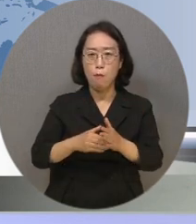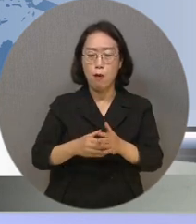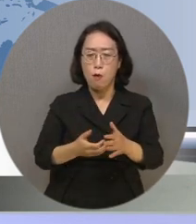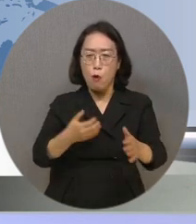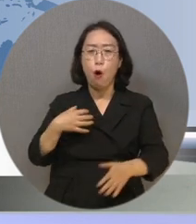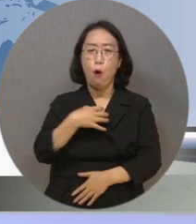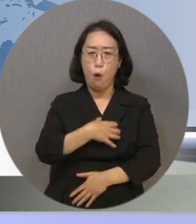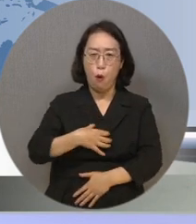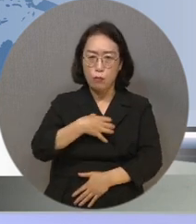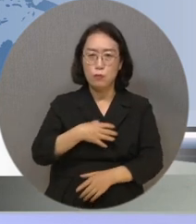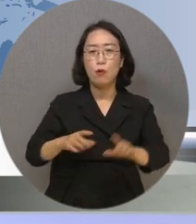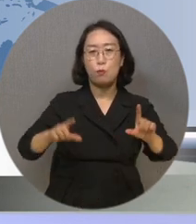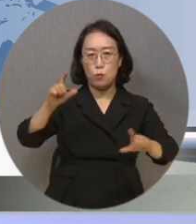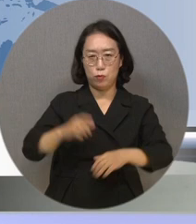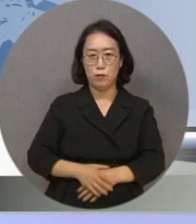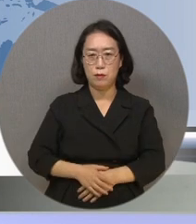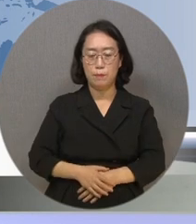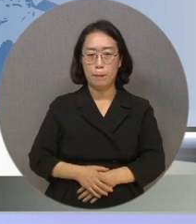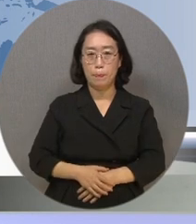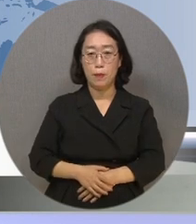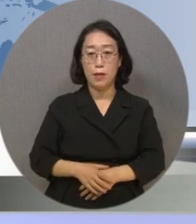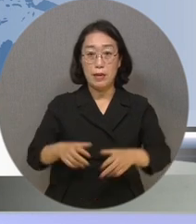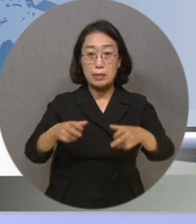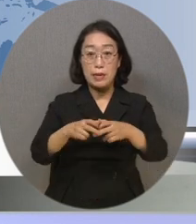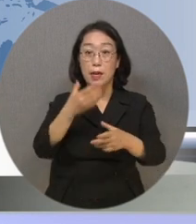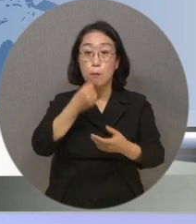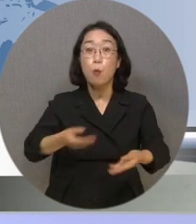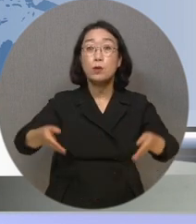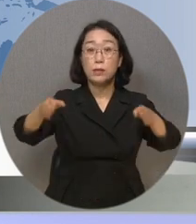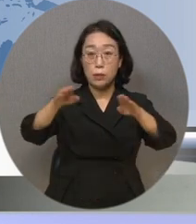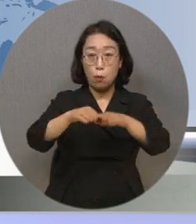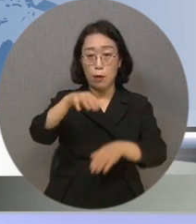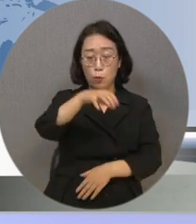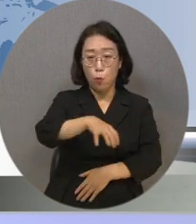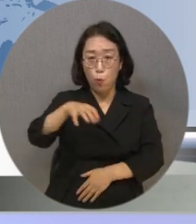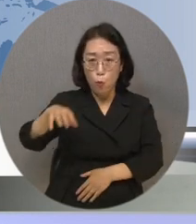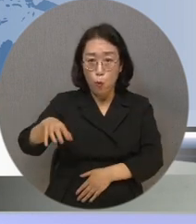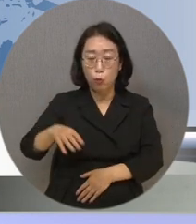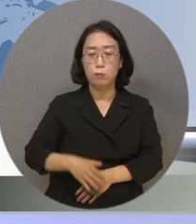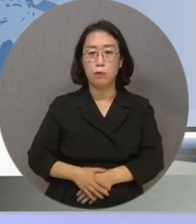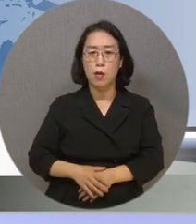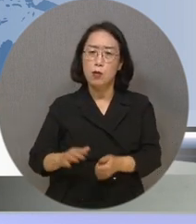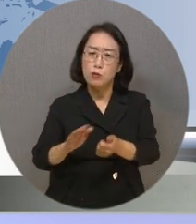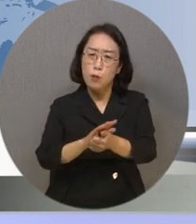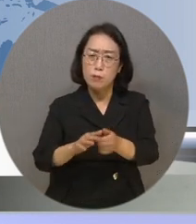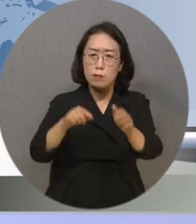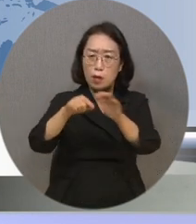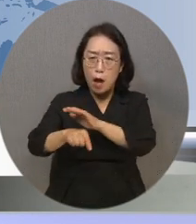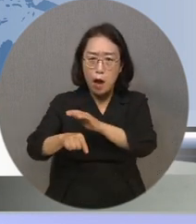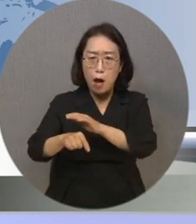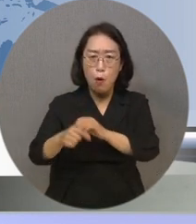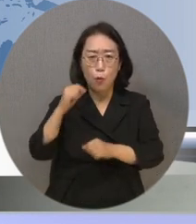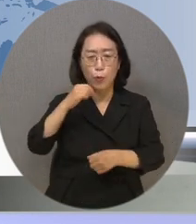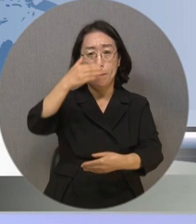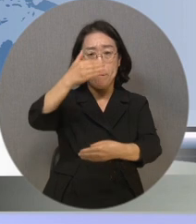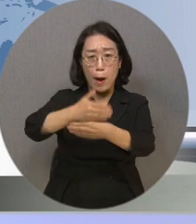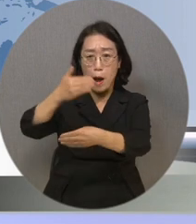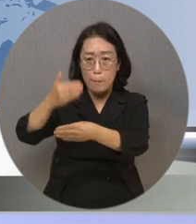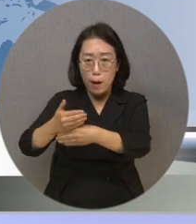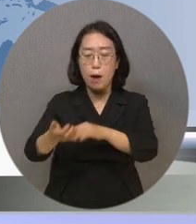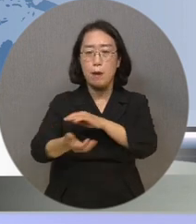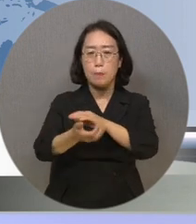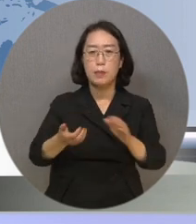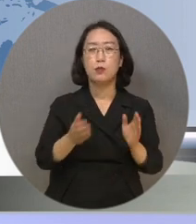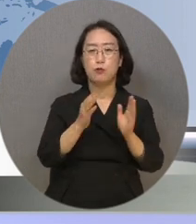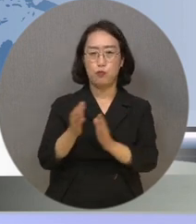수밖에 없는데요. 더욱이 장애인 복지관 등 복지시설의 경우 이 서비스 이용에도 차질이 생기는 만큼 만반의